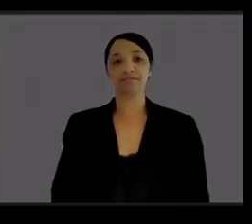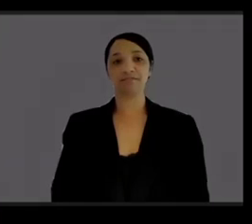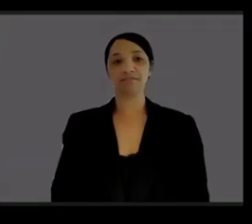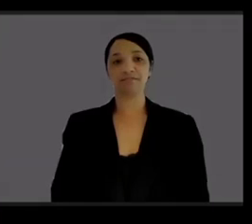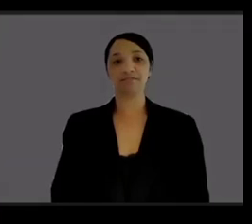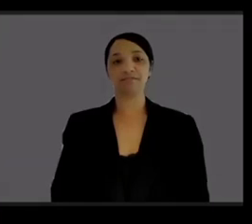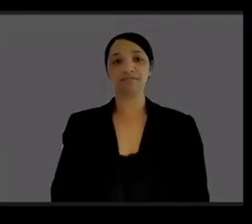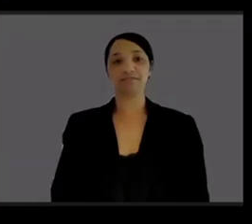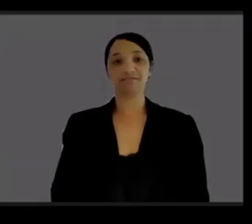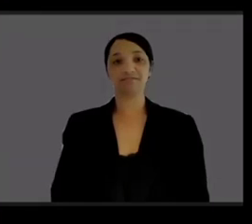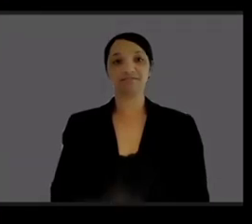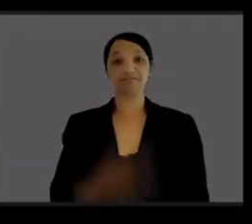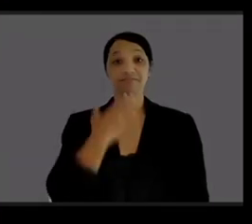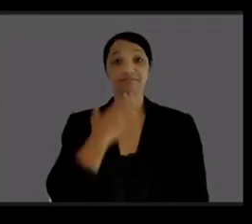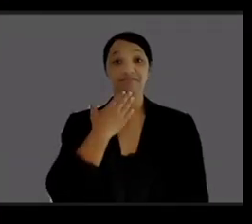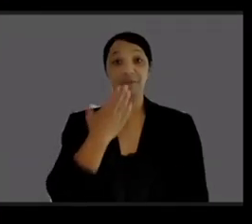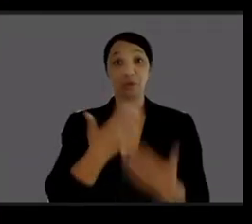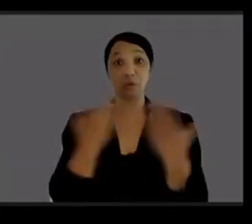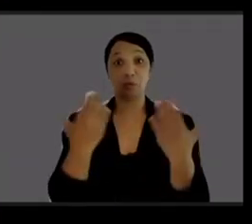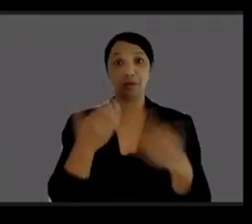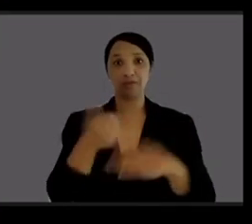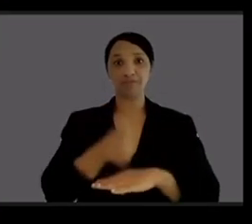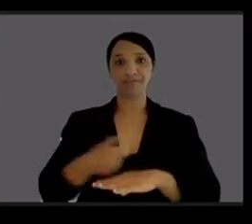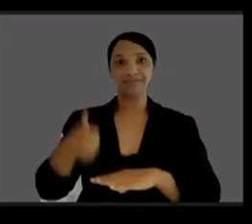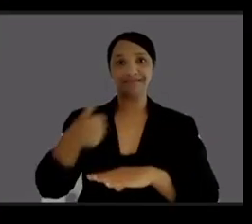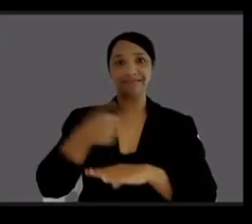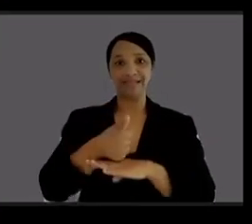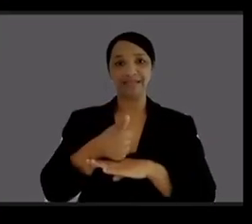大家早上好，各位